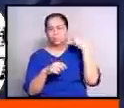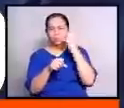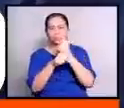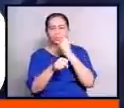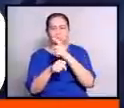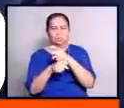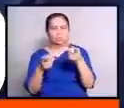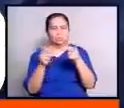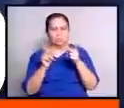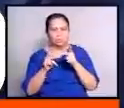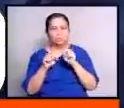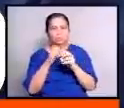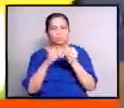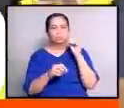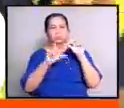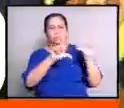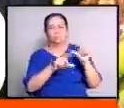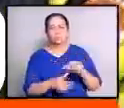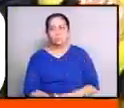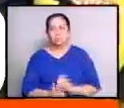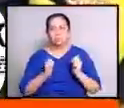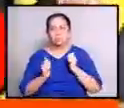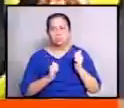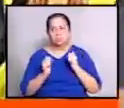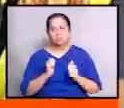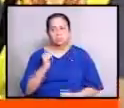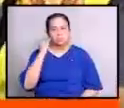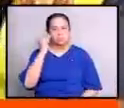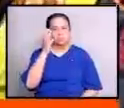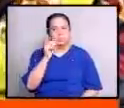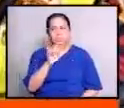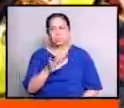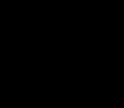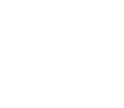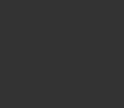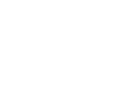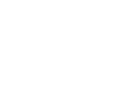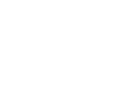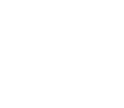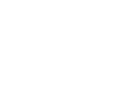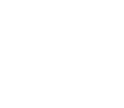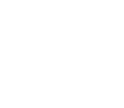nila. Kaya nga naging most wanted siya eh. Umaaksyon, Jen Calimon, News 5.